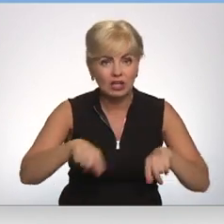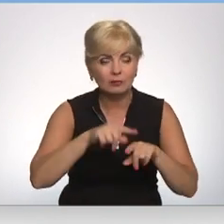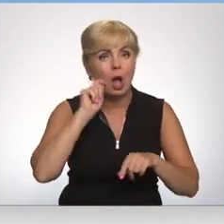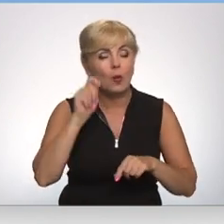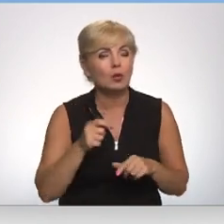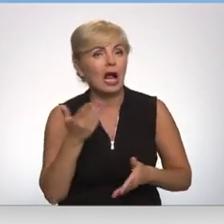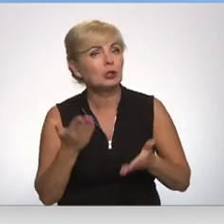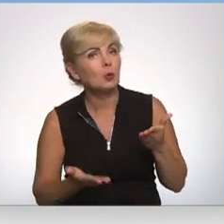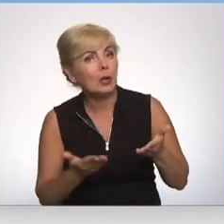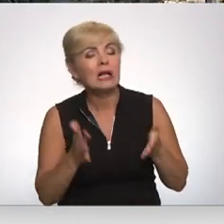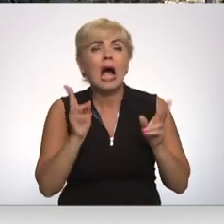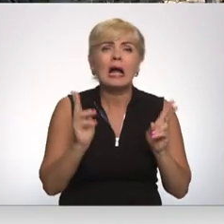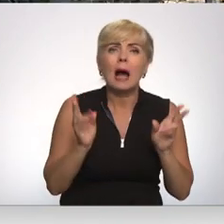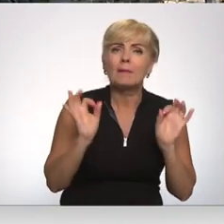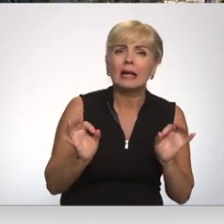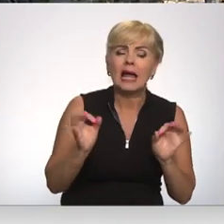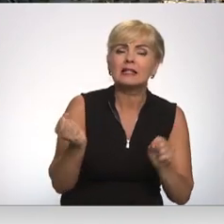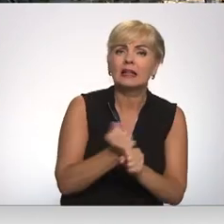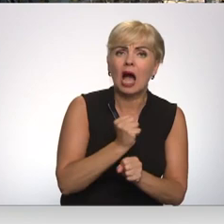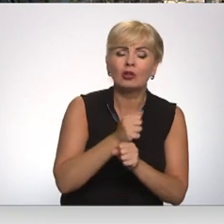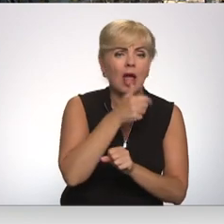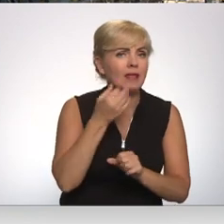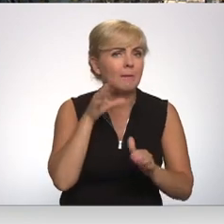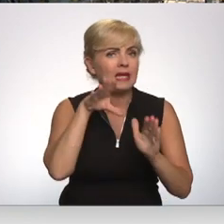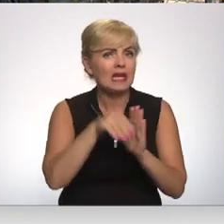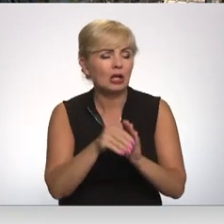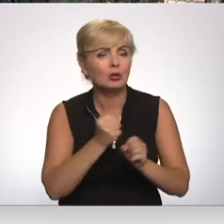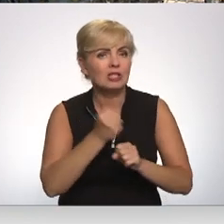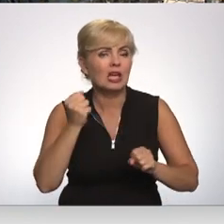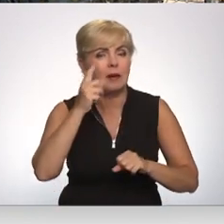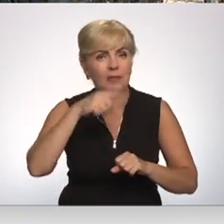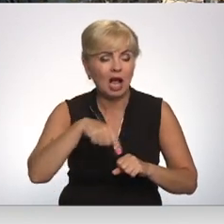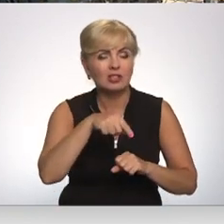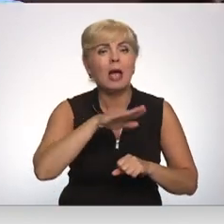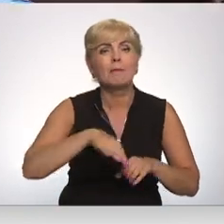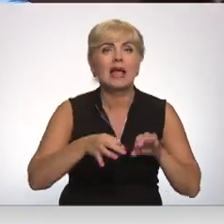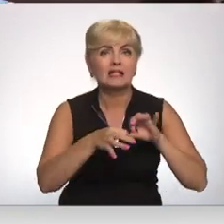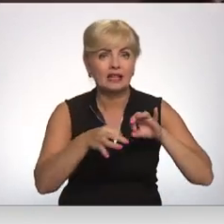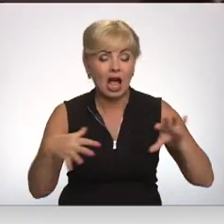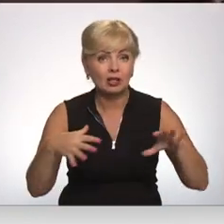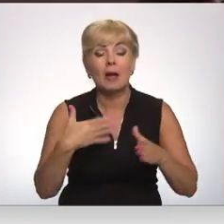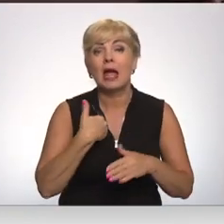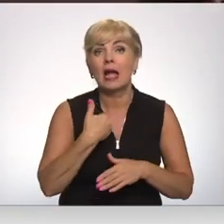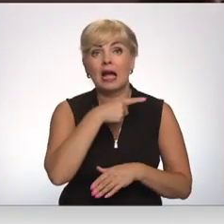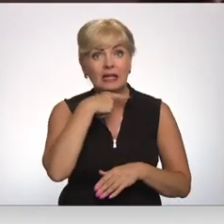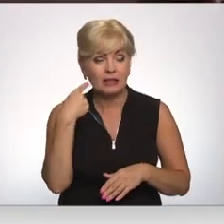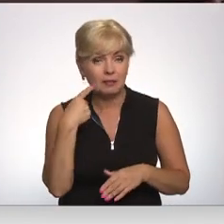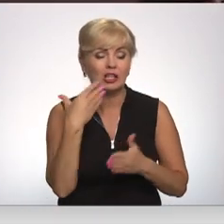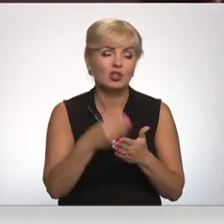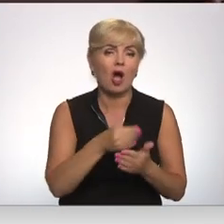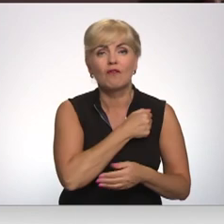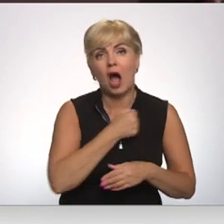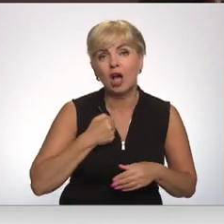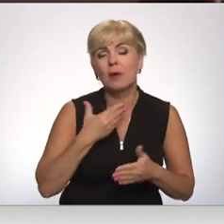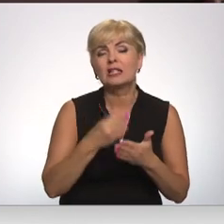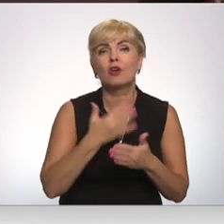taustījās, ko un kā darīt, vēl nebija iekļauta stingra prasība pēc neatkarības. Ja mēs gribēsim, mums būs sava armija, sava